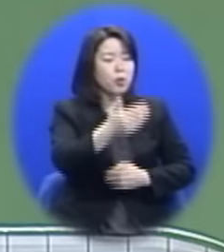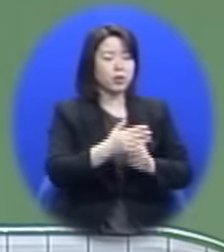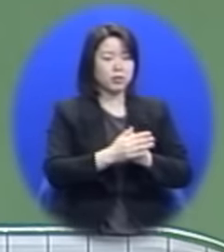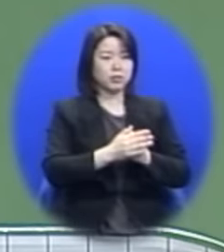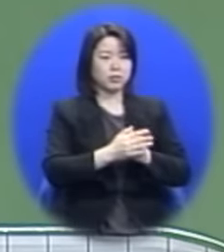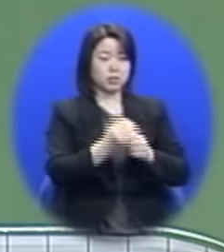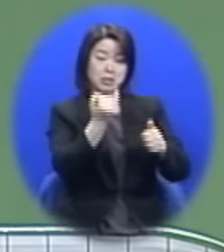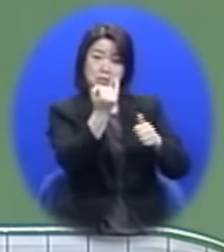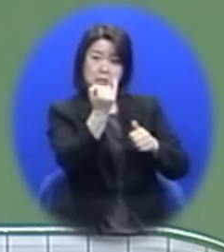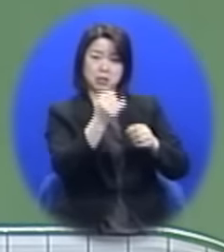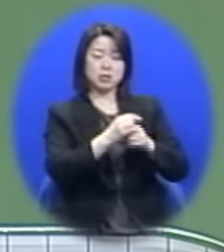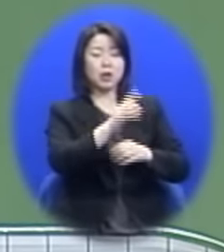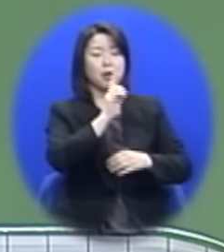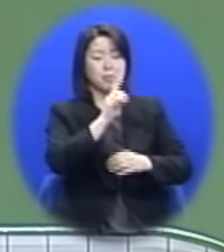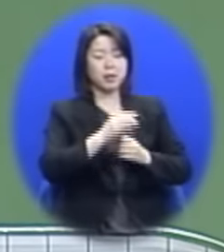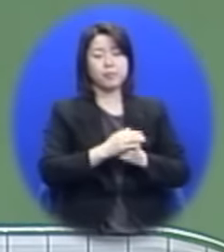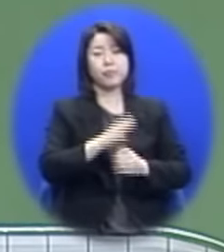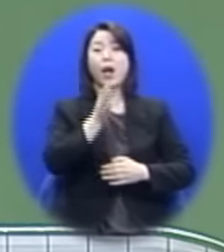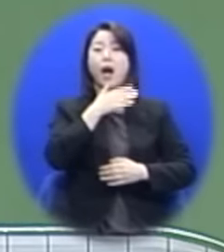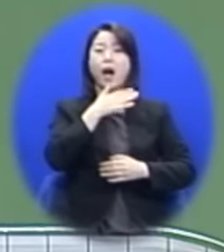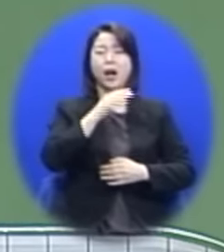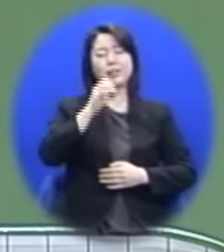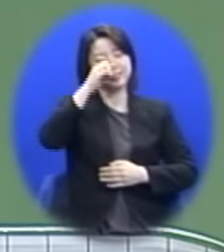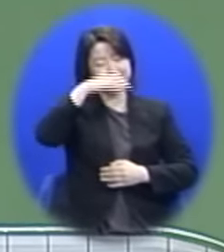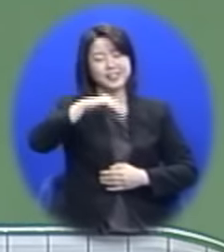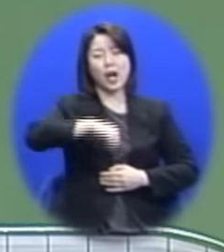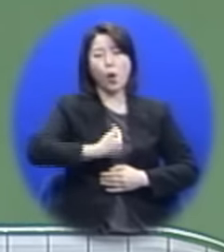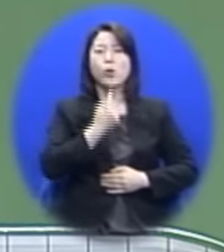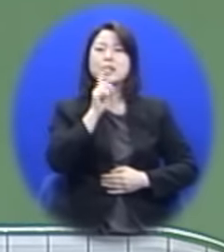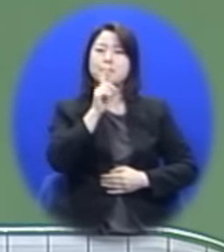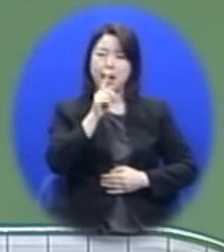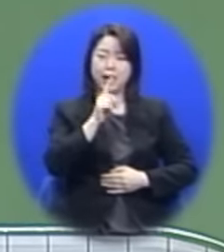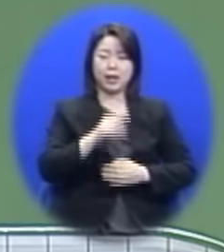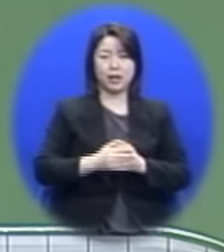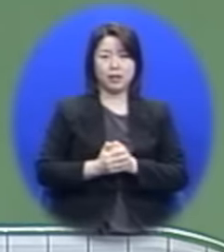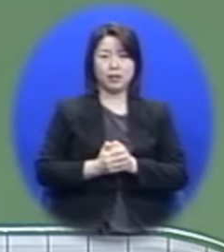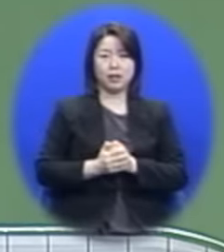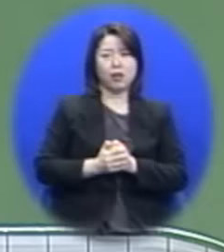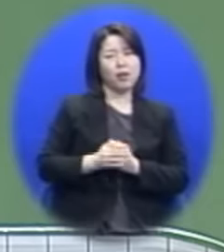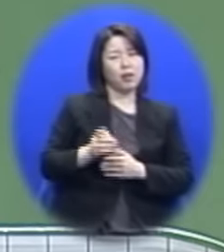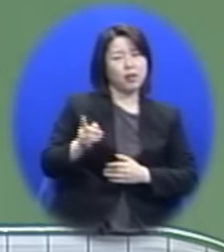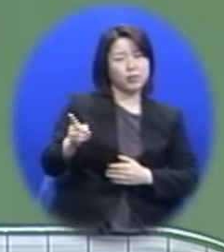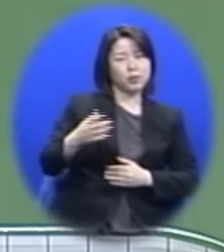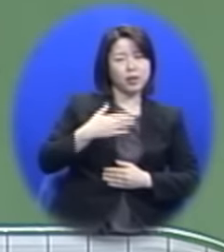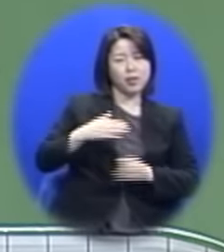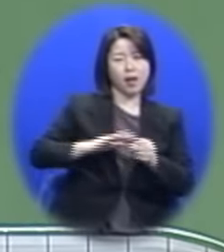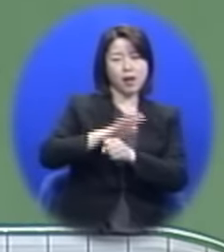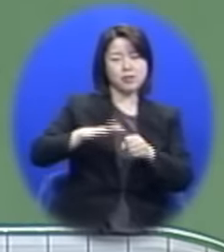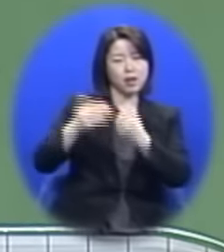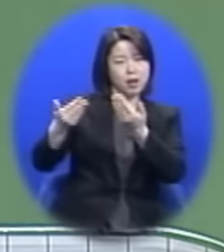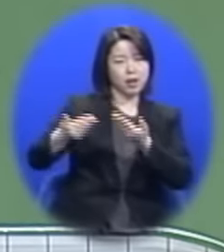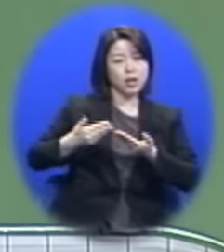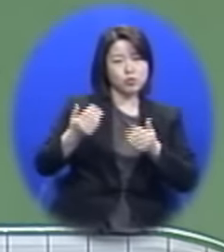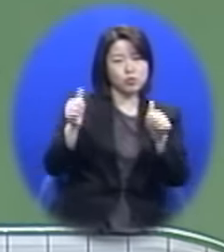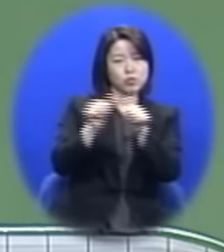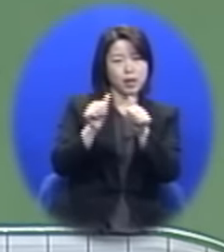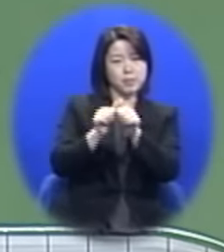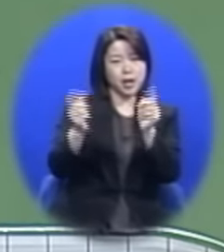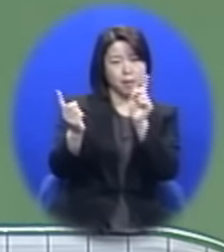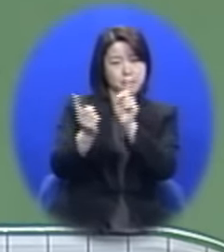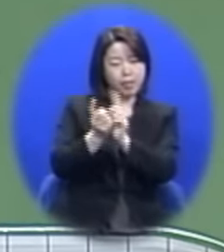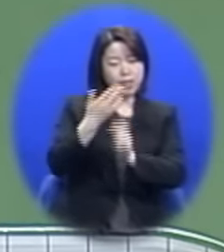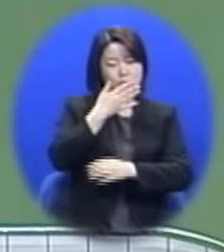말했다. 아, 그저 혼잣말 했어요. 저렇게 나를 사랑해 줄 남자를 만날 수